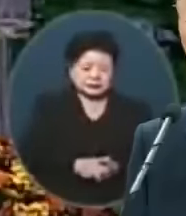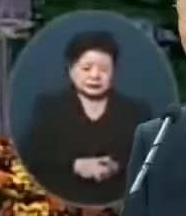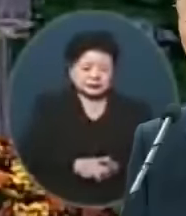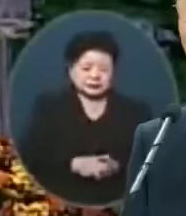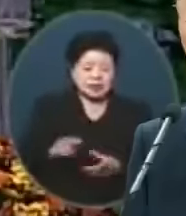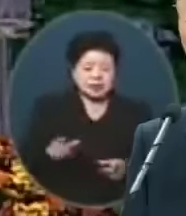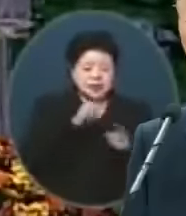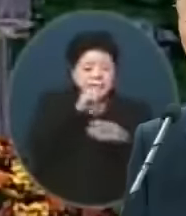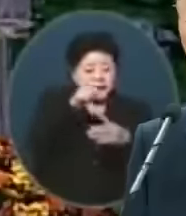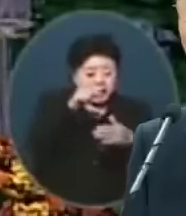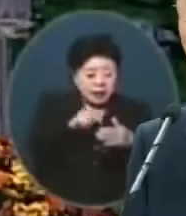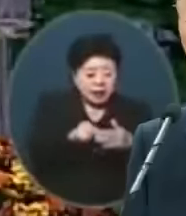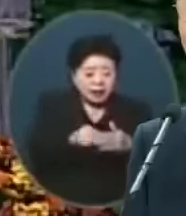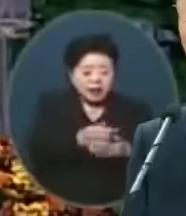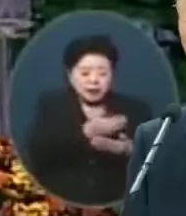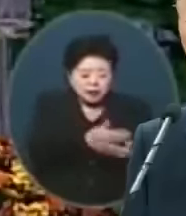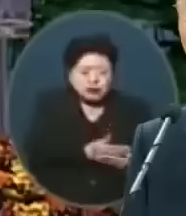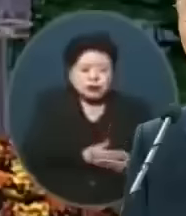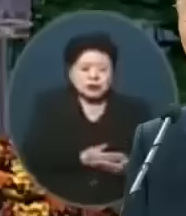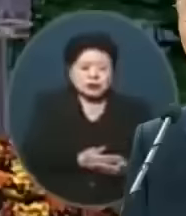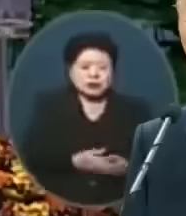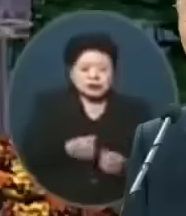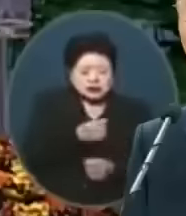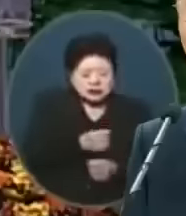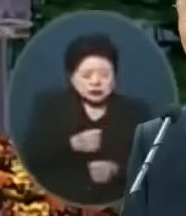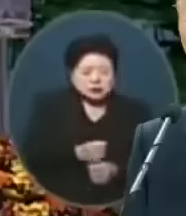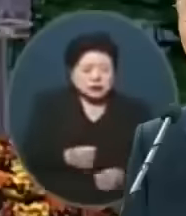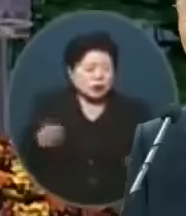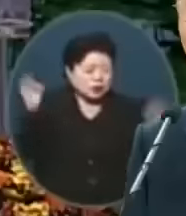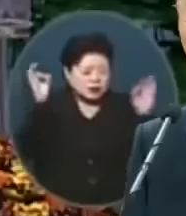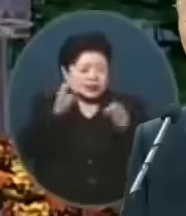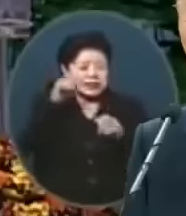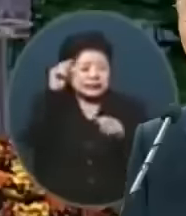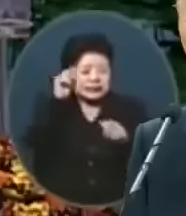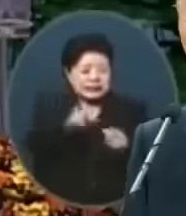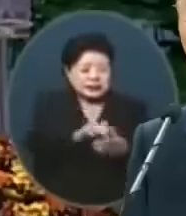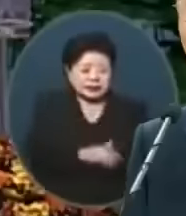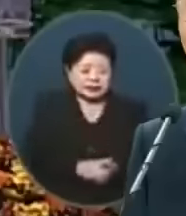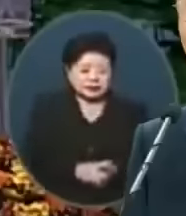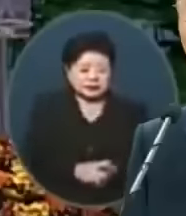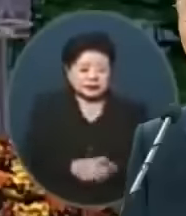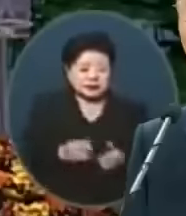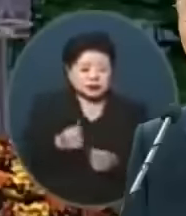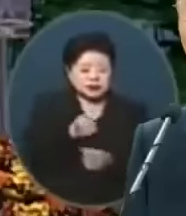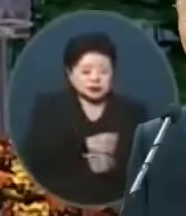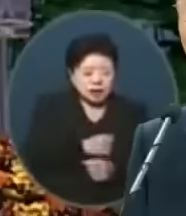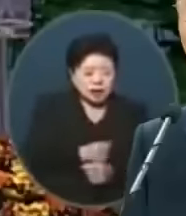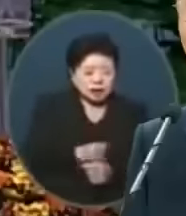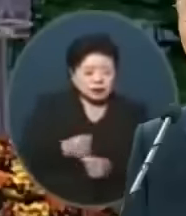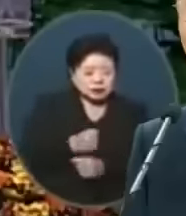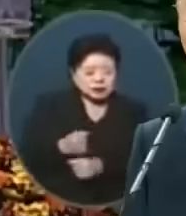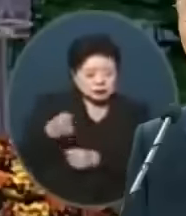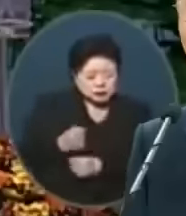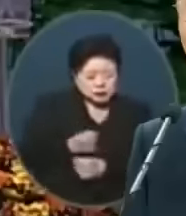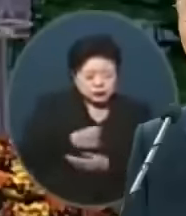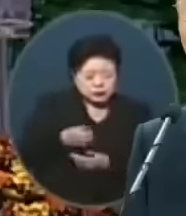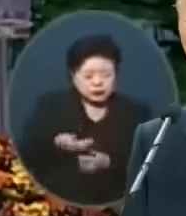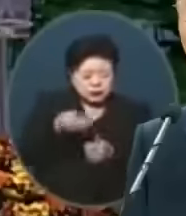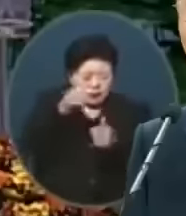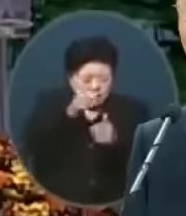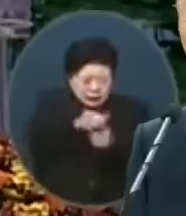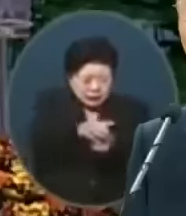삶의 무거운 짐도 사라질지어다. 수고하고 무거운 짐을 주님 앞에다